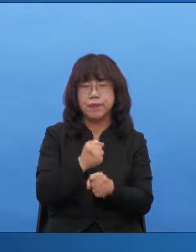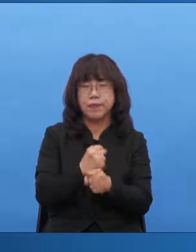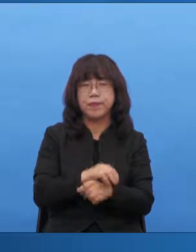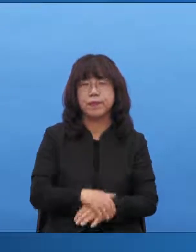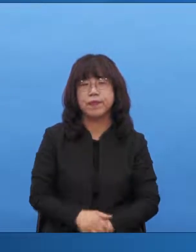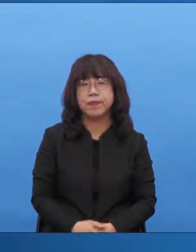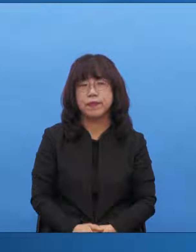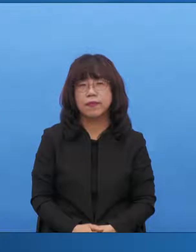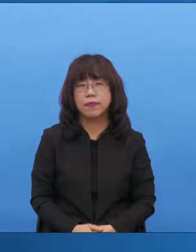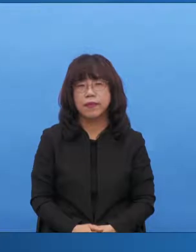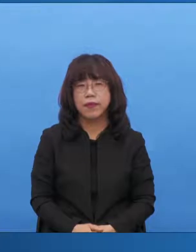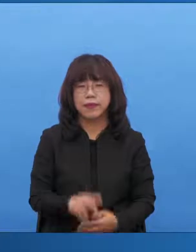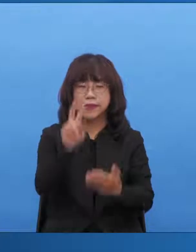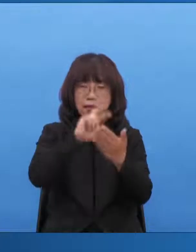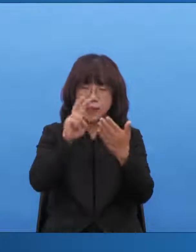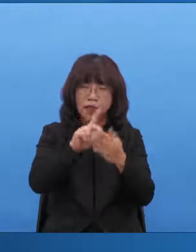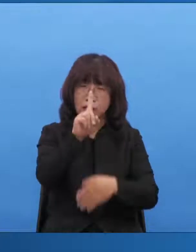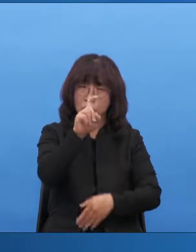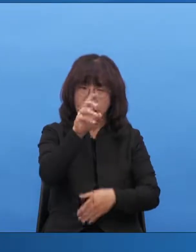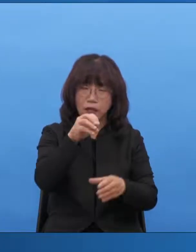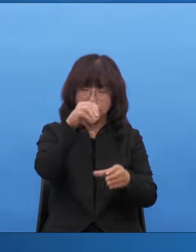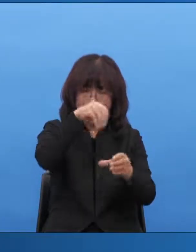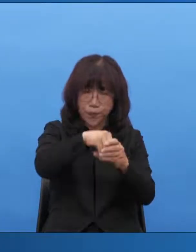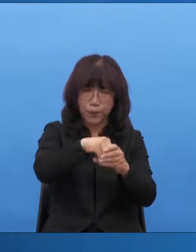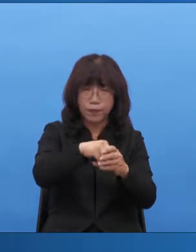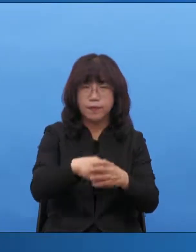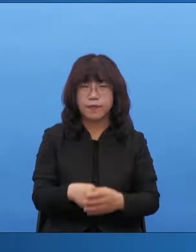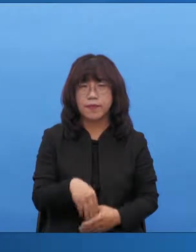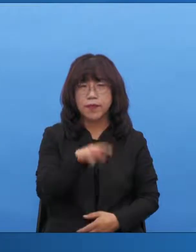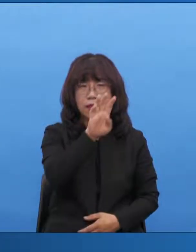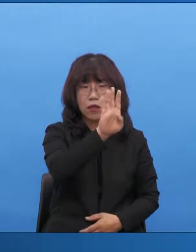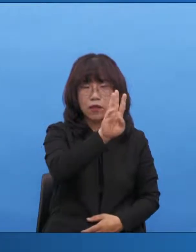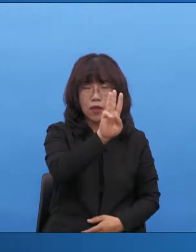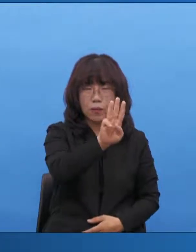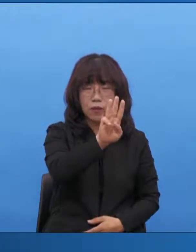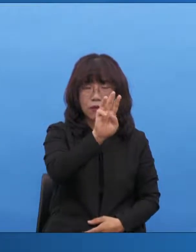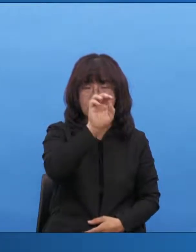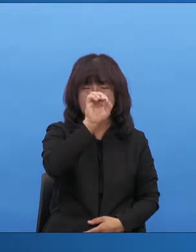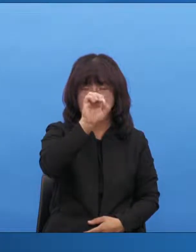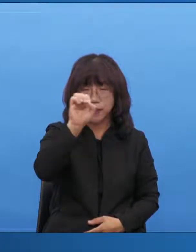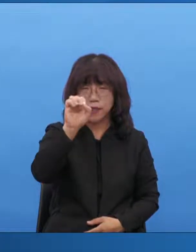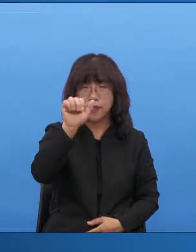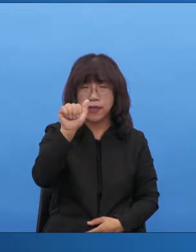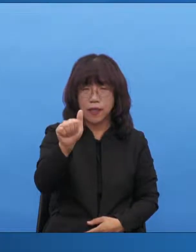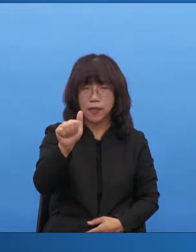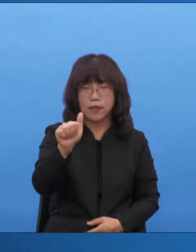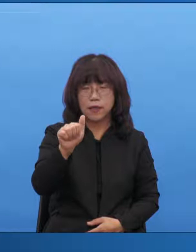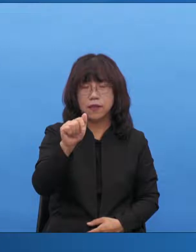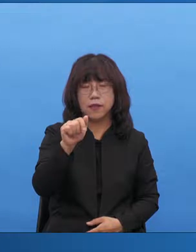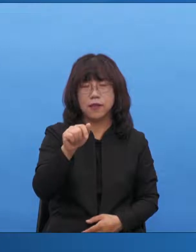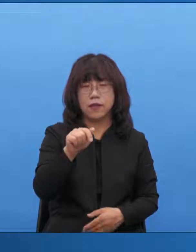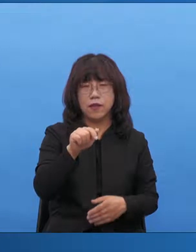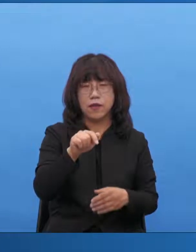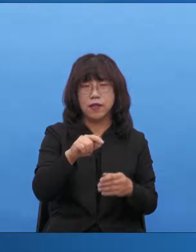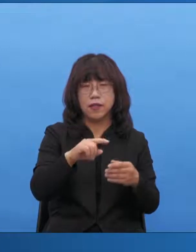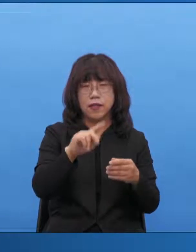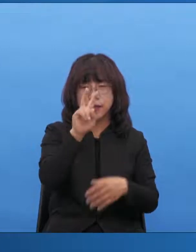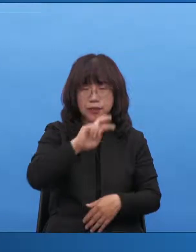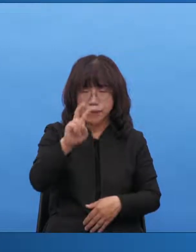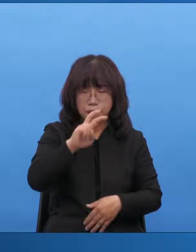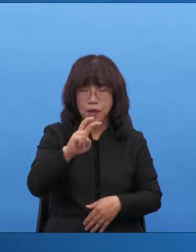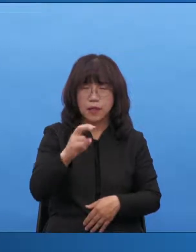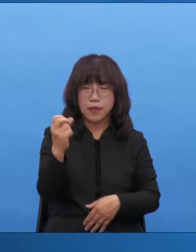11곡의 찬양이 담겨 있습니다. 현재 wea.kr에서 음원 재생 및 악보를 다운받을 수